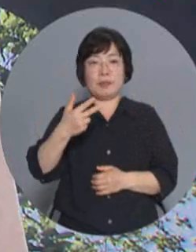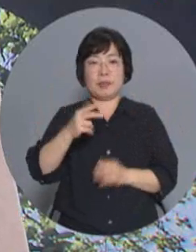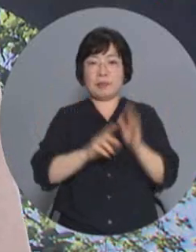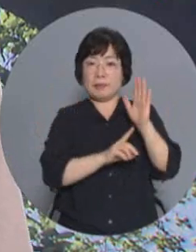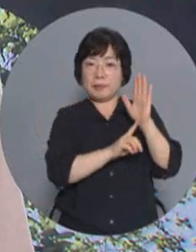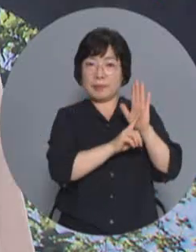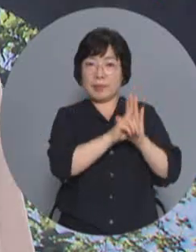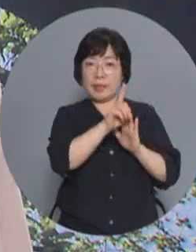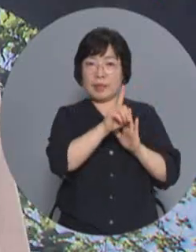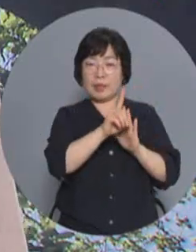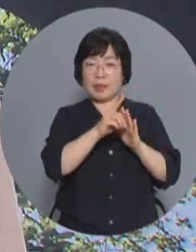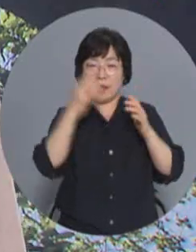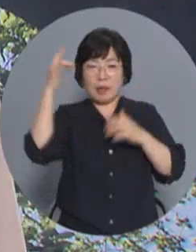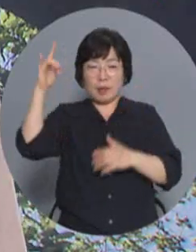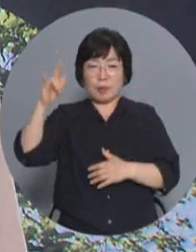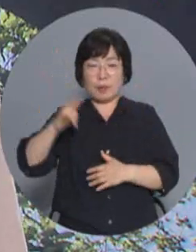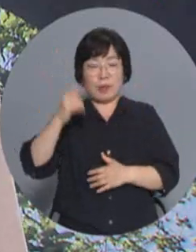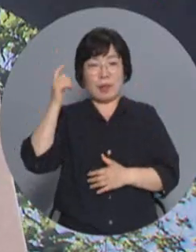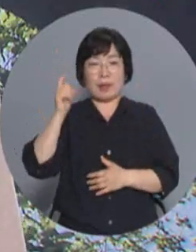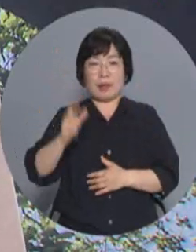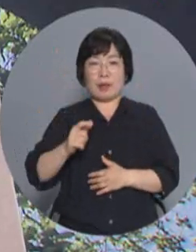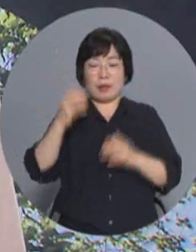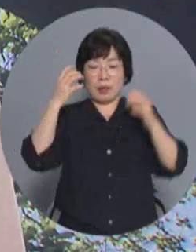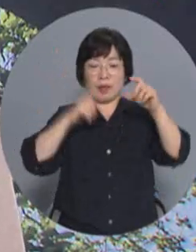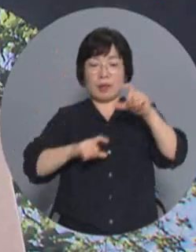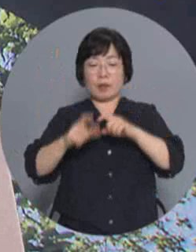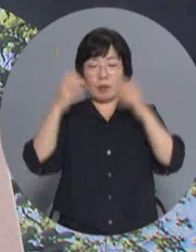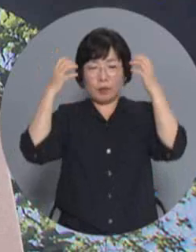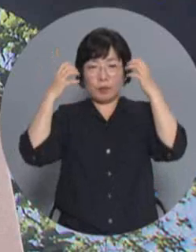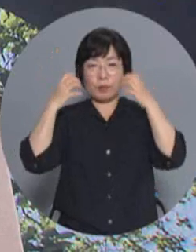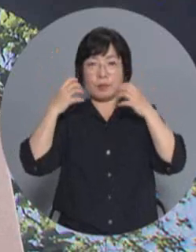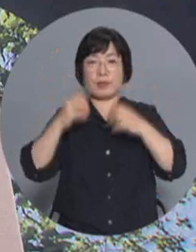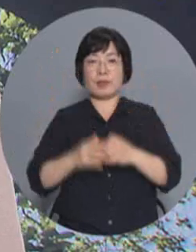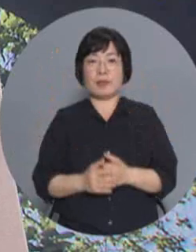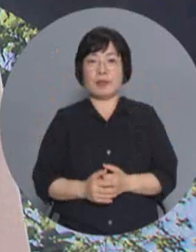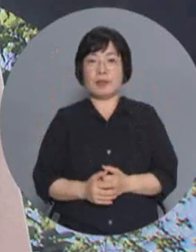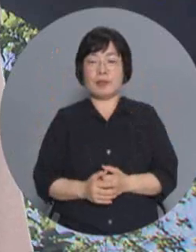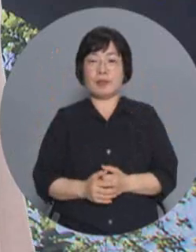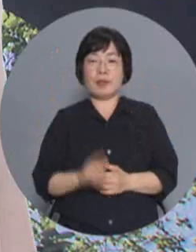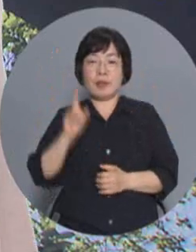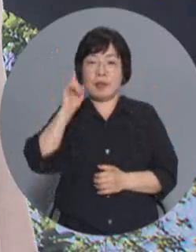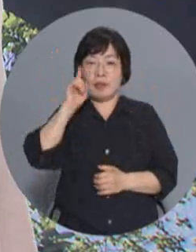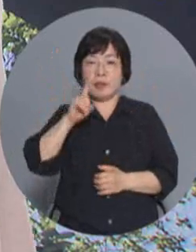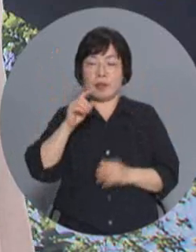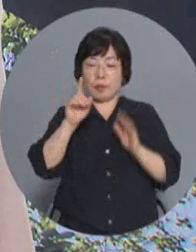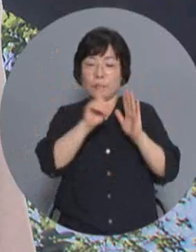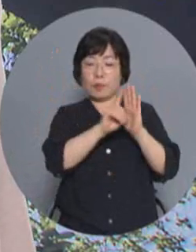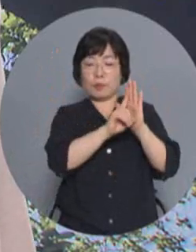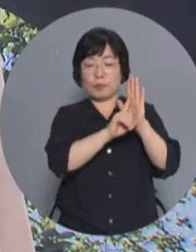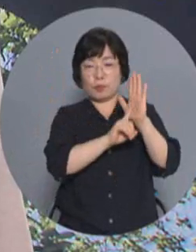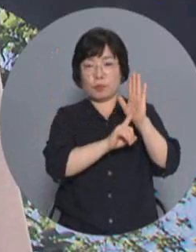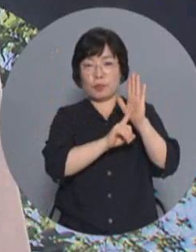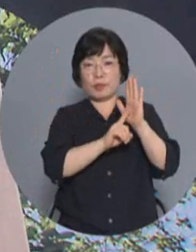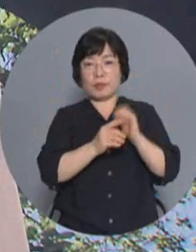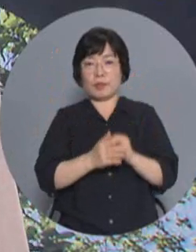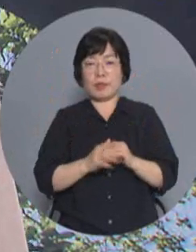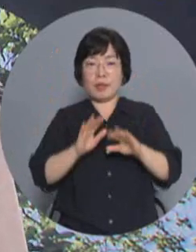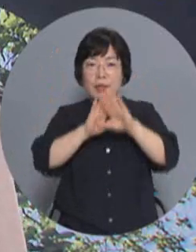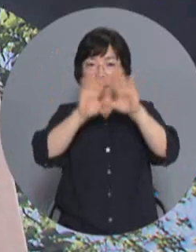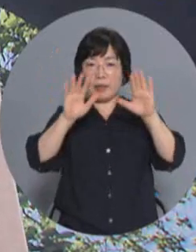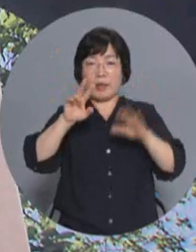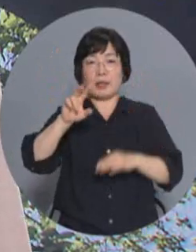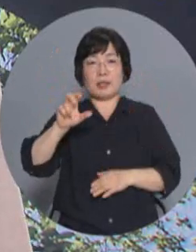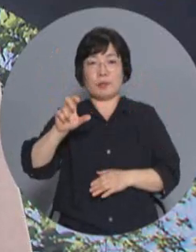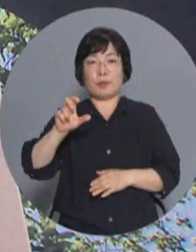올랐고요 뜨거운 햇볕 때문에 조금 더 덥게 느껴지기도 했습니다 내일은 더위가 주춤하겠습니다 한낮 기온